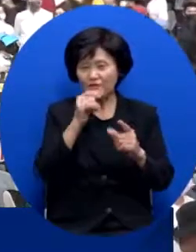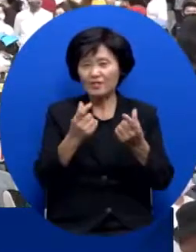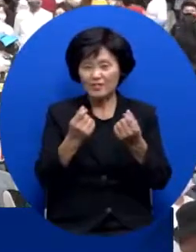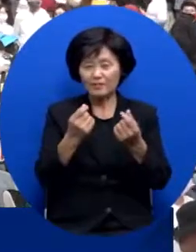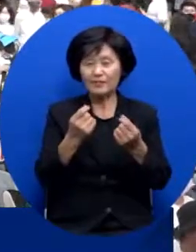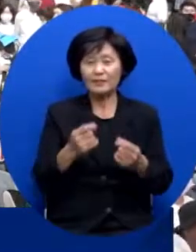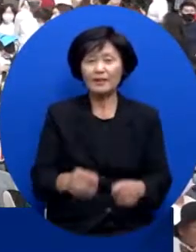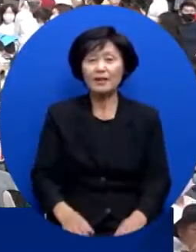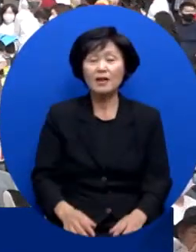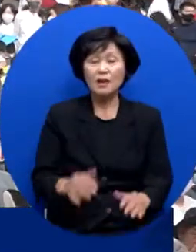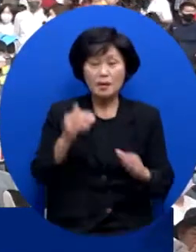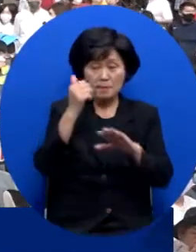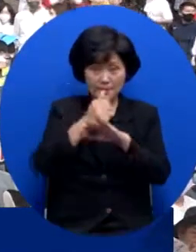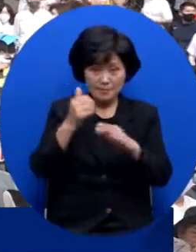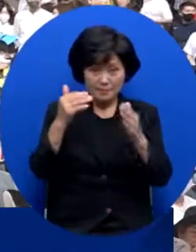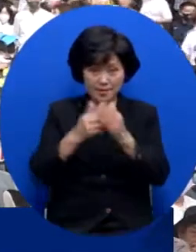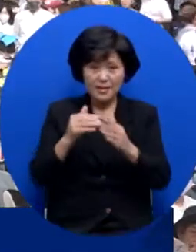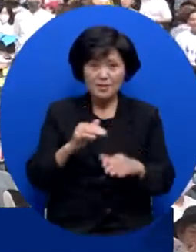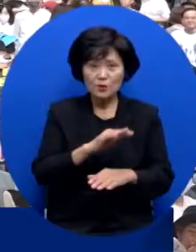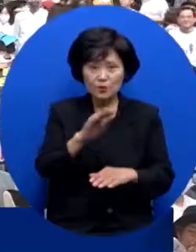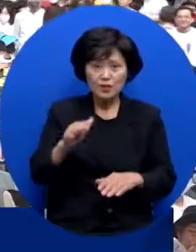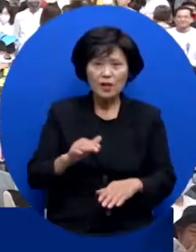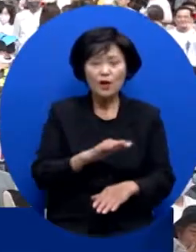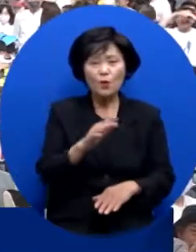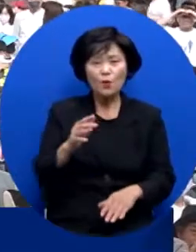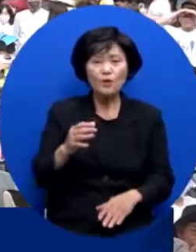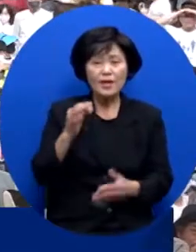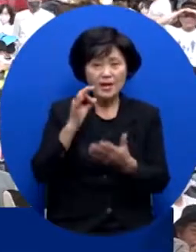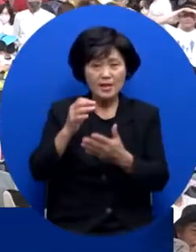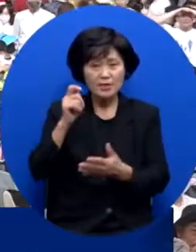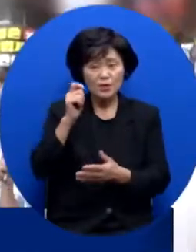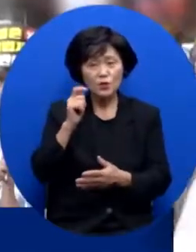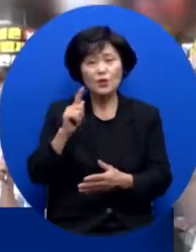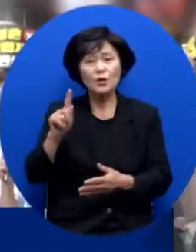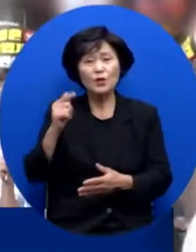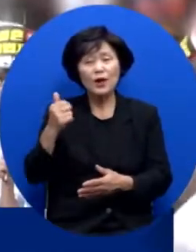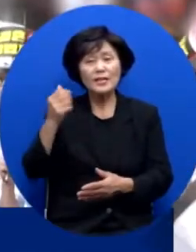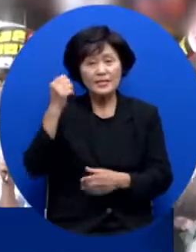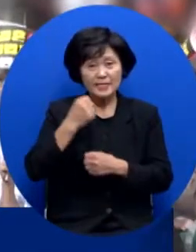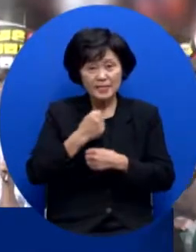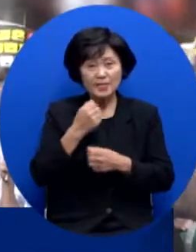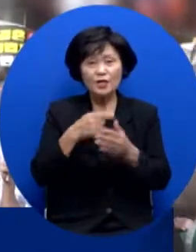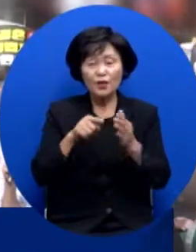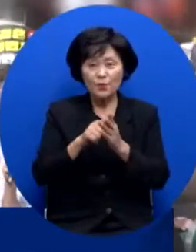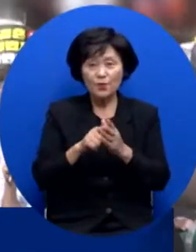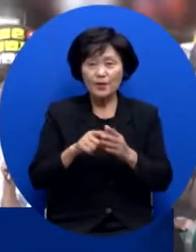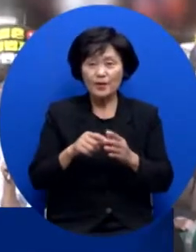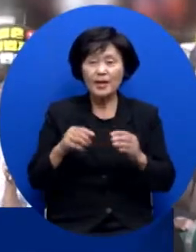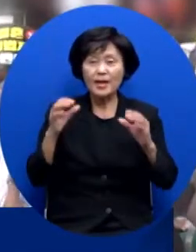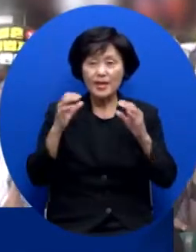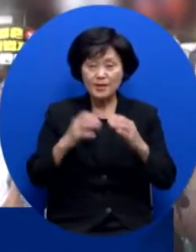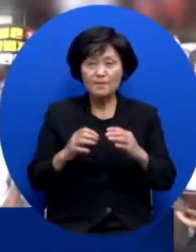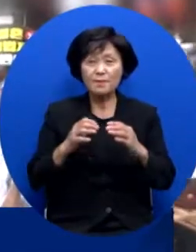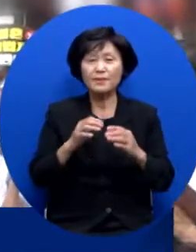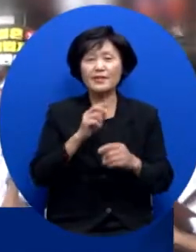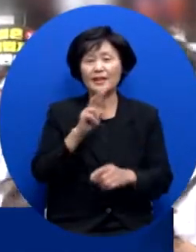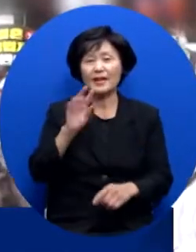생각되어집니다. 끝까지 우리가 우리의 가치관을 지키기 위해서 예, 동성애를 찬성하는 퀴어 축제에 반대하고자